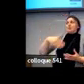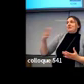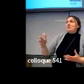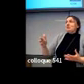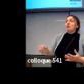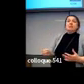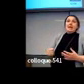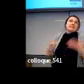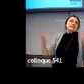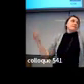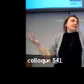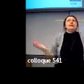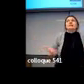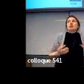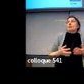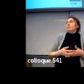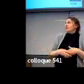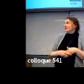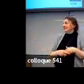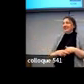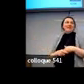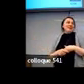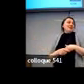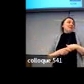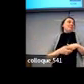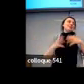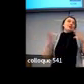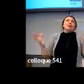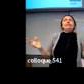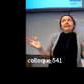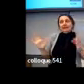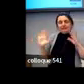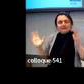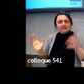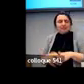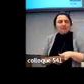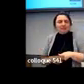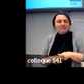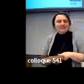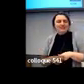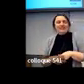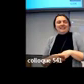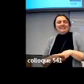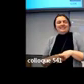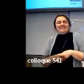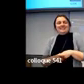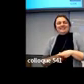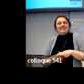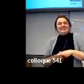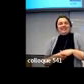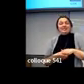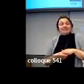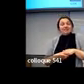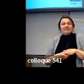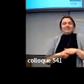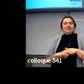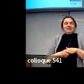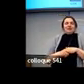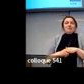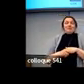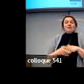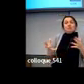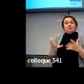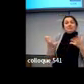notre petit milieu, dire qui veut écrire des chapitres? Bien, personne n'a le temps, là. C'est comme ça c'est ce qui